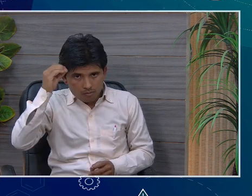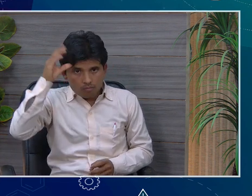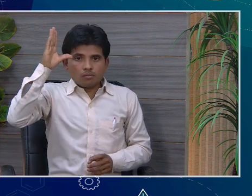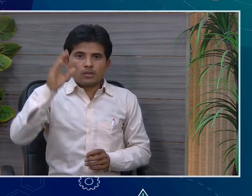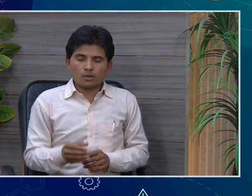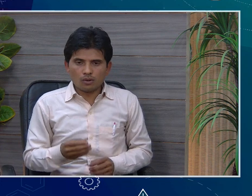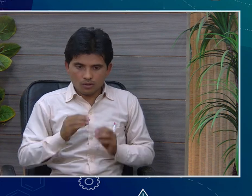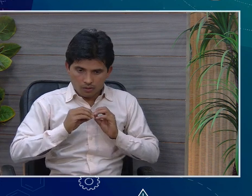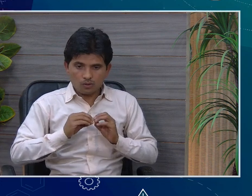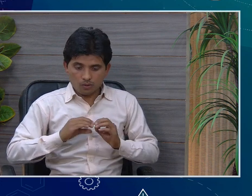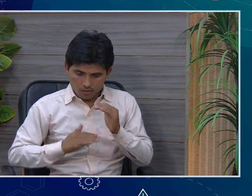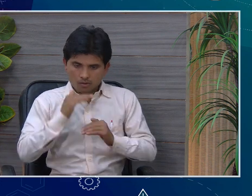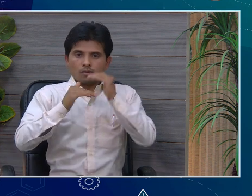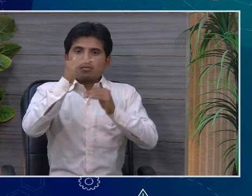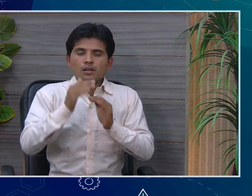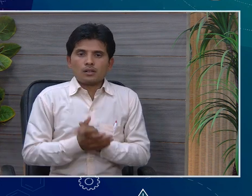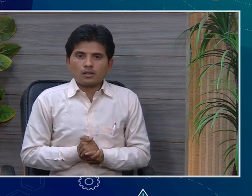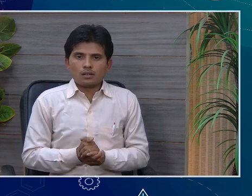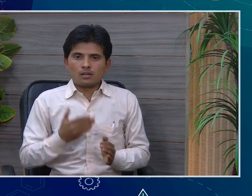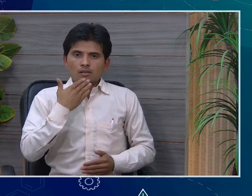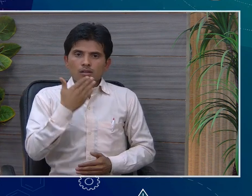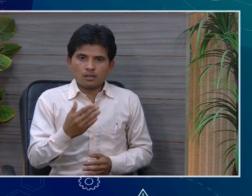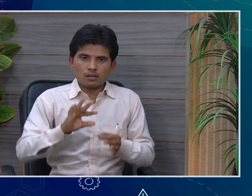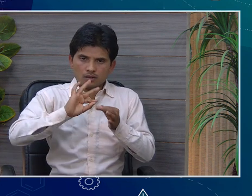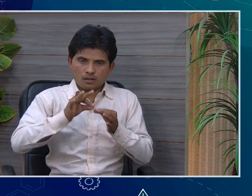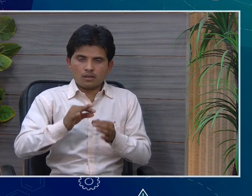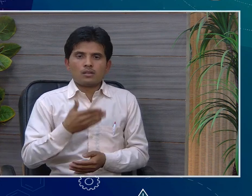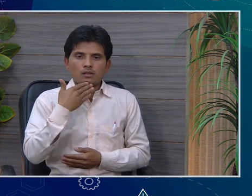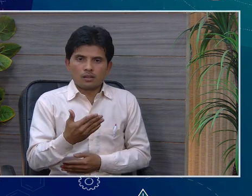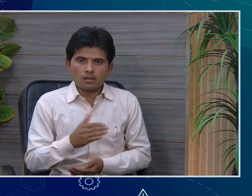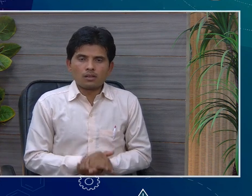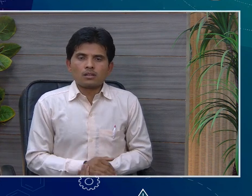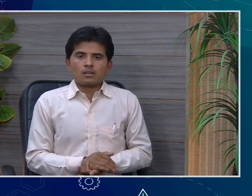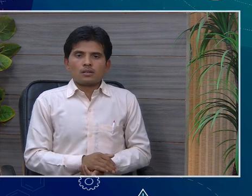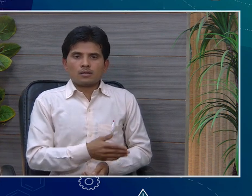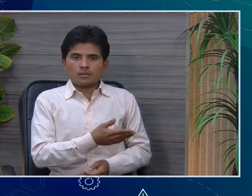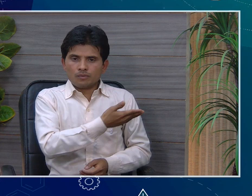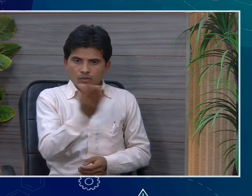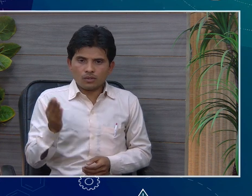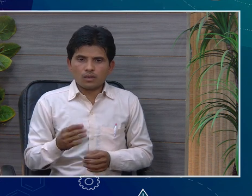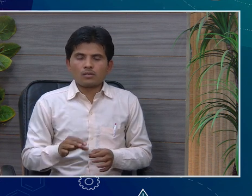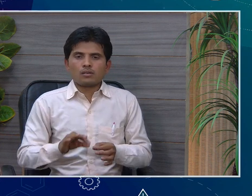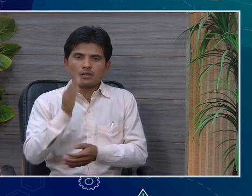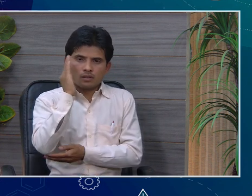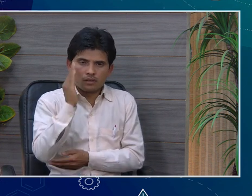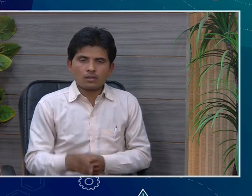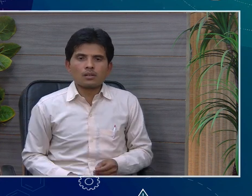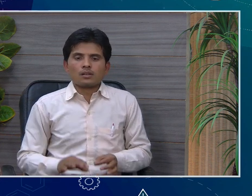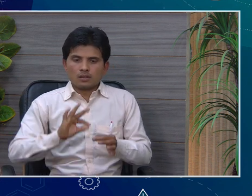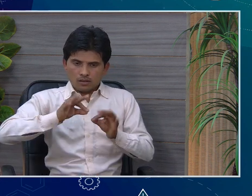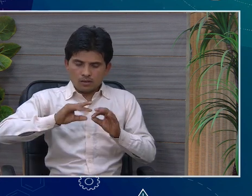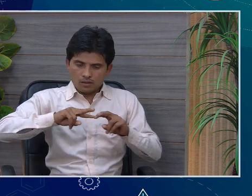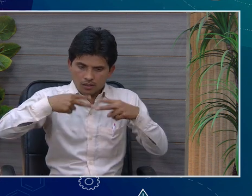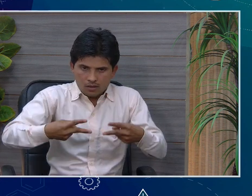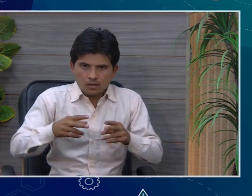आपका बहुत-बहुत धन्यवाद और साथियों धन्यवाद करते हैं अपने साइन लैंग्वेज इंटरप्रेटर को मनोज जी को जो आपने इस पूरे ऑपरेशन को इतने अच्छे से लपेट